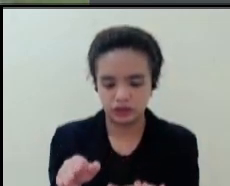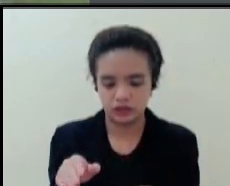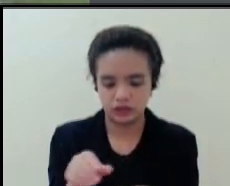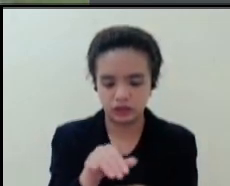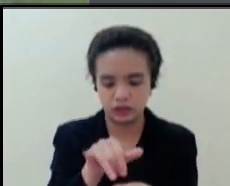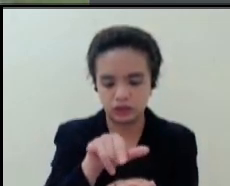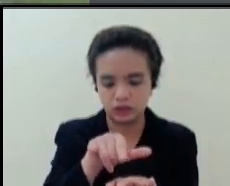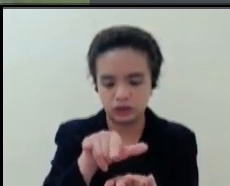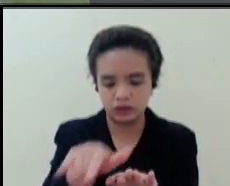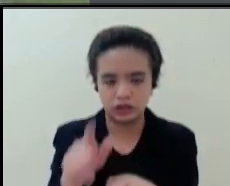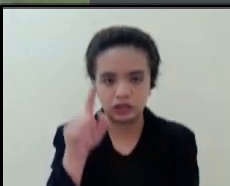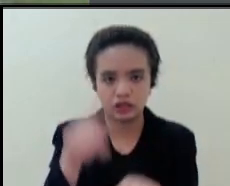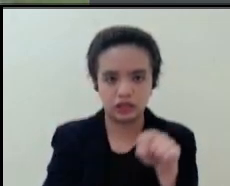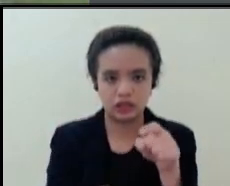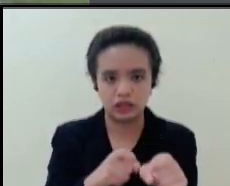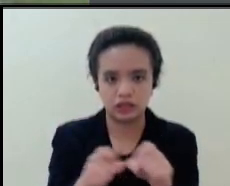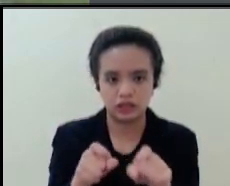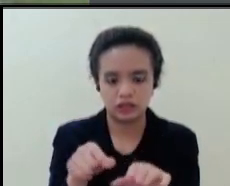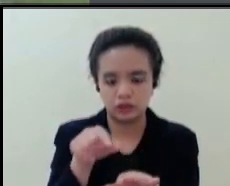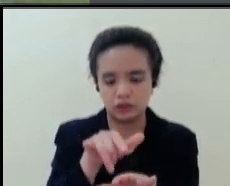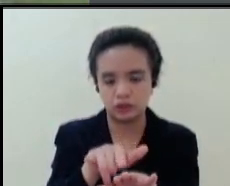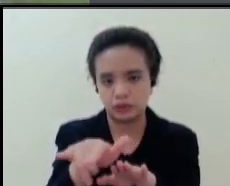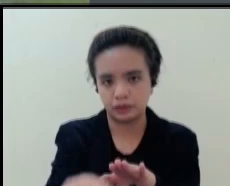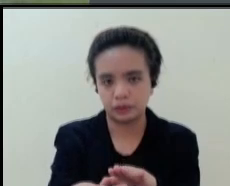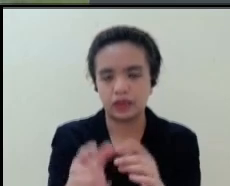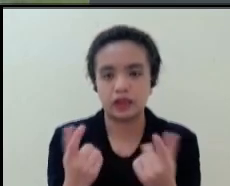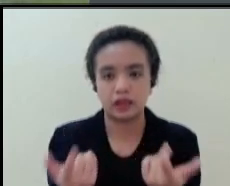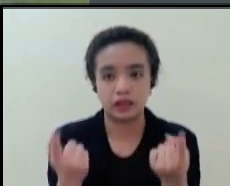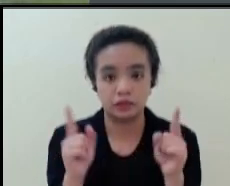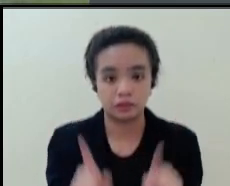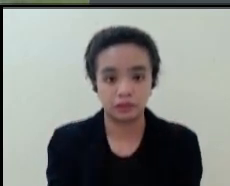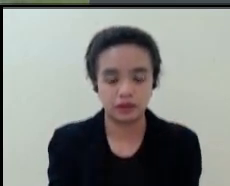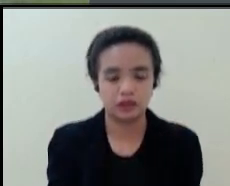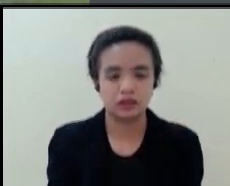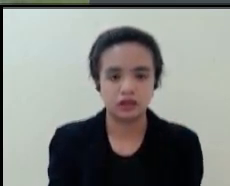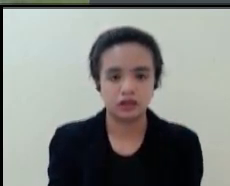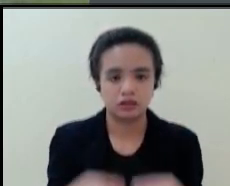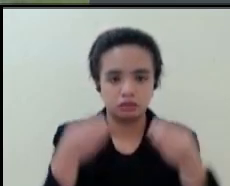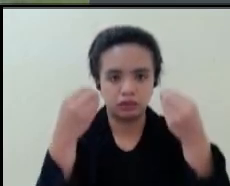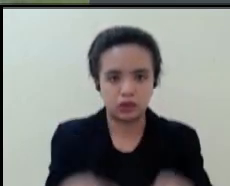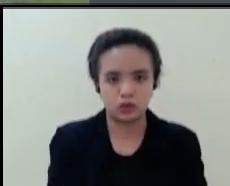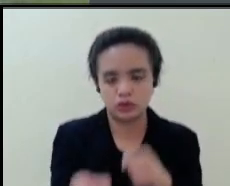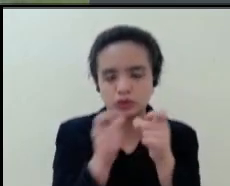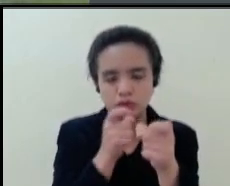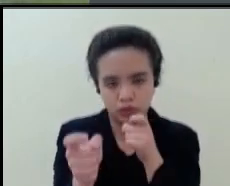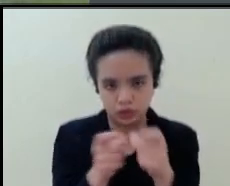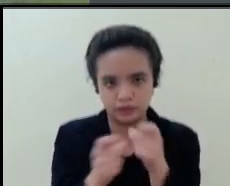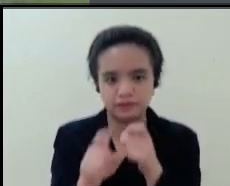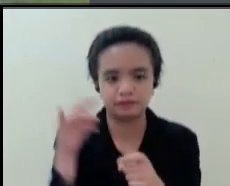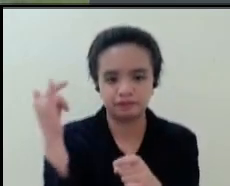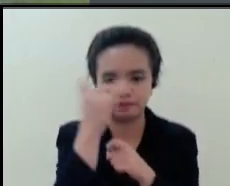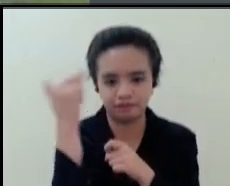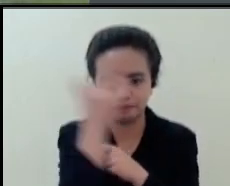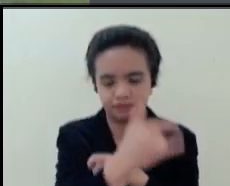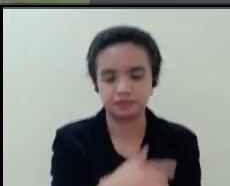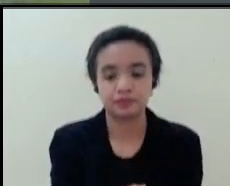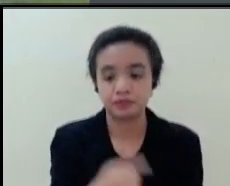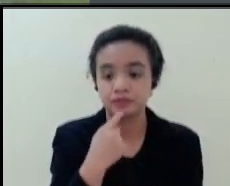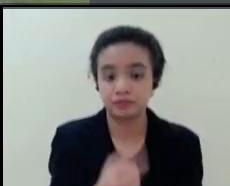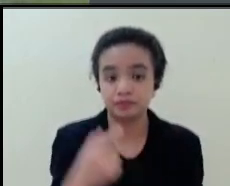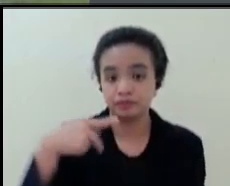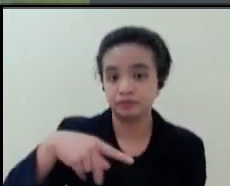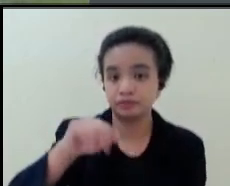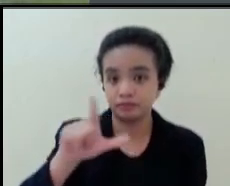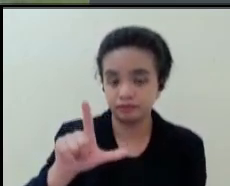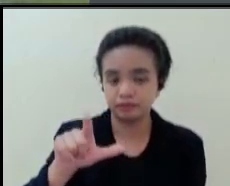ng contact sa semento at nagdudulot sa biglaang pagkawala ng kontrol ng eroplano. Ayon pa sa PAL, patuloy